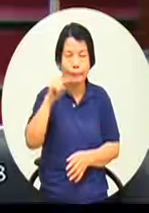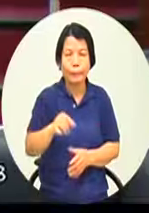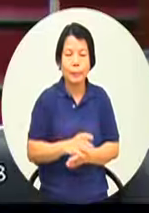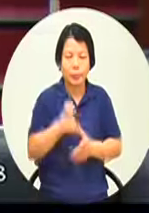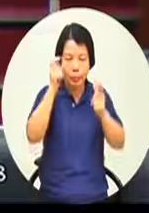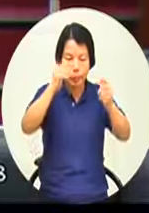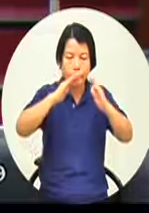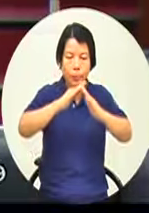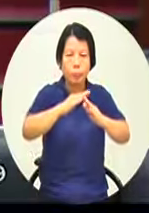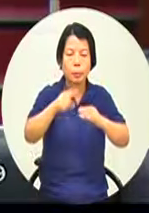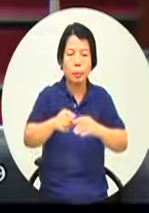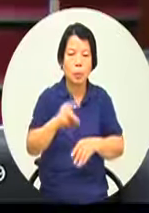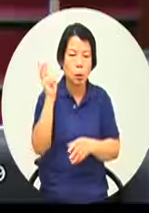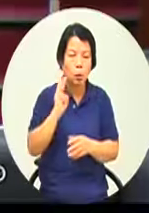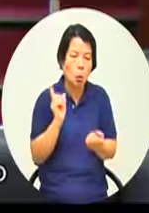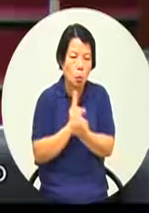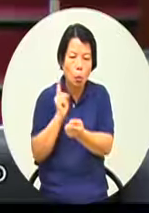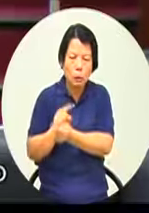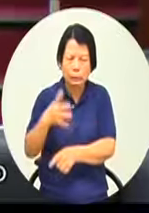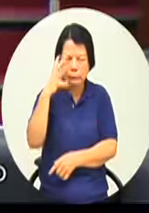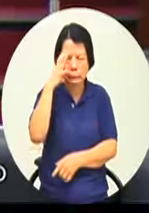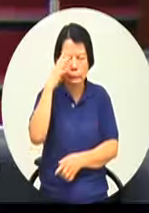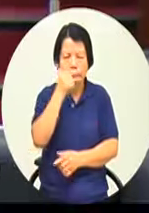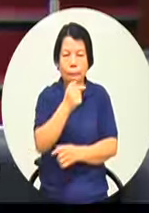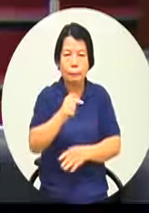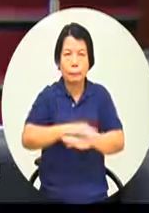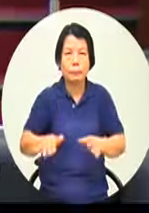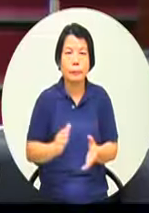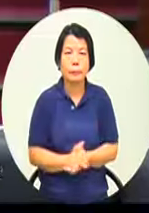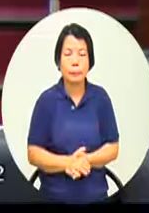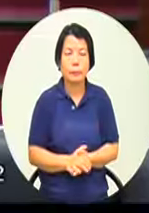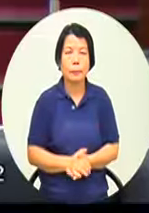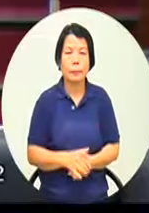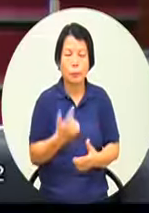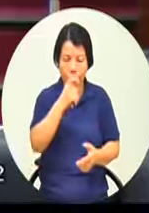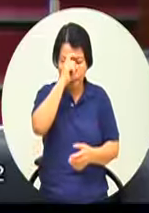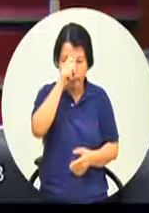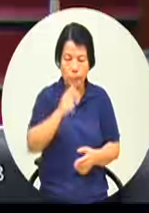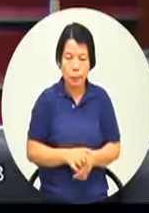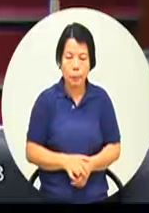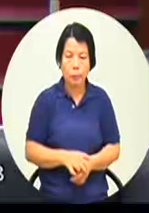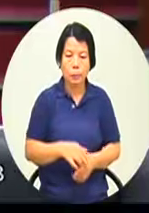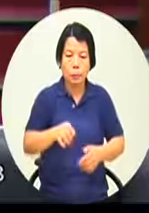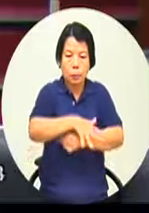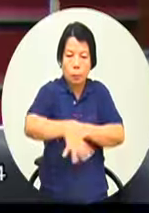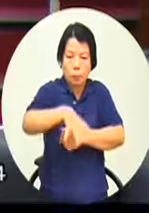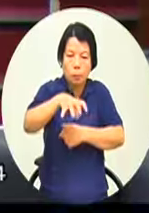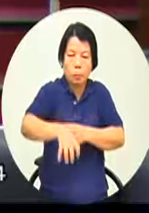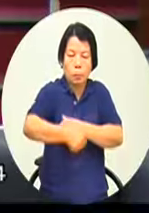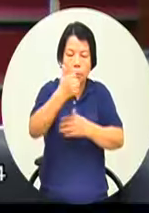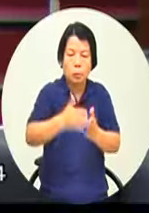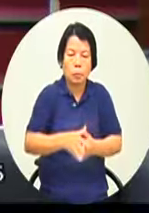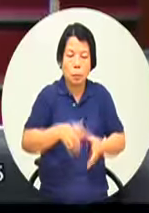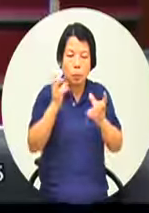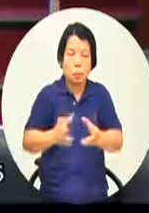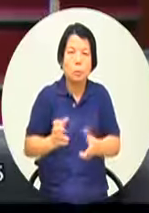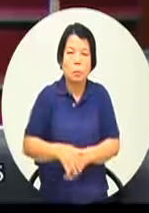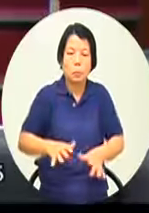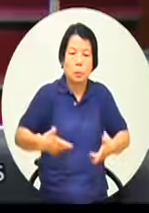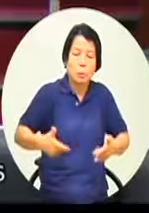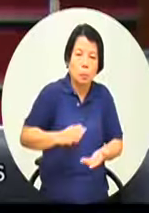高雄市面对的水问题其实相当的复杂。所以像这个，我希望局里面建立一个紧急应变的机